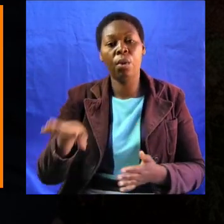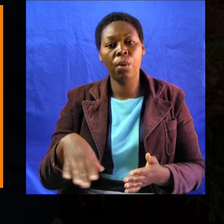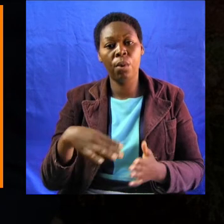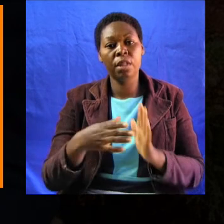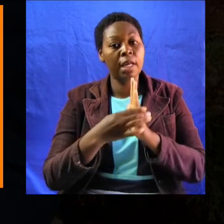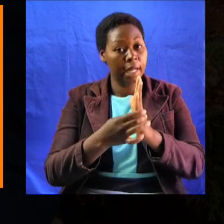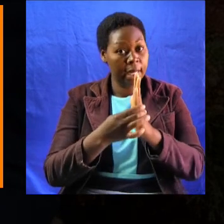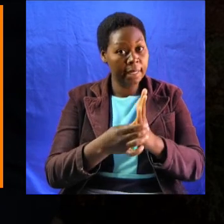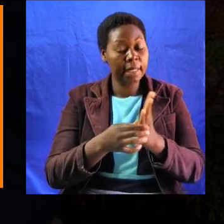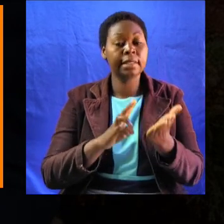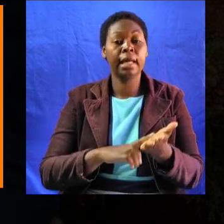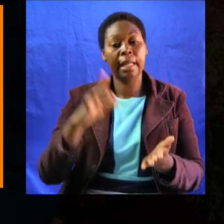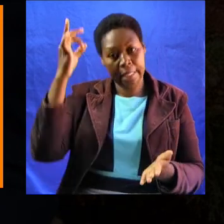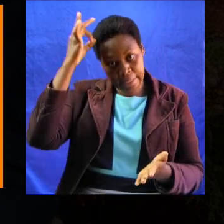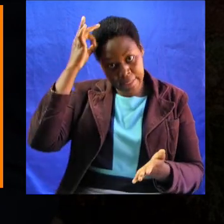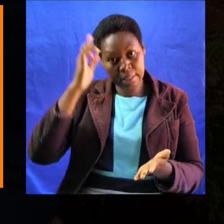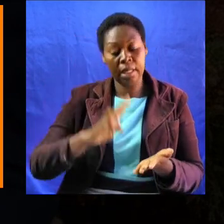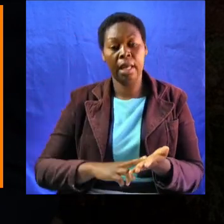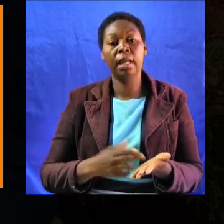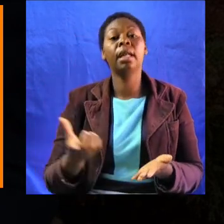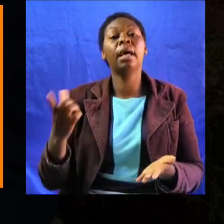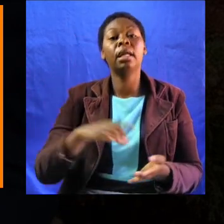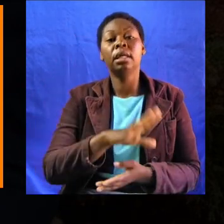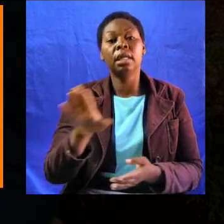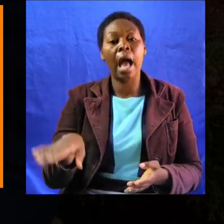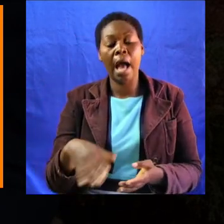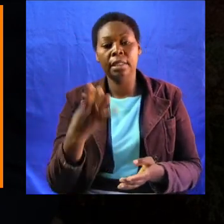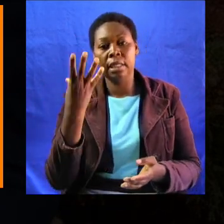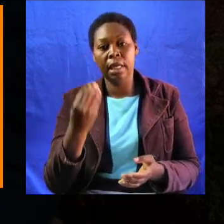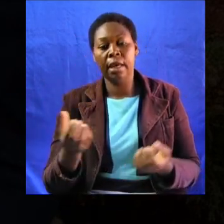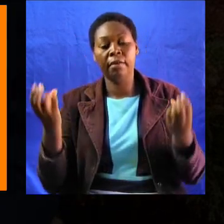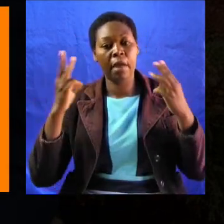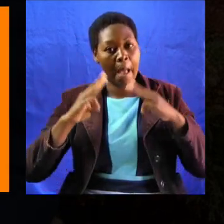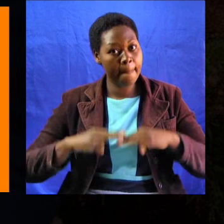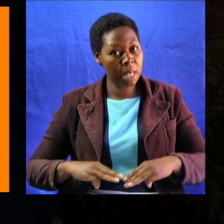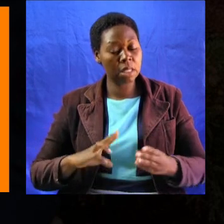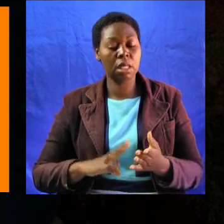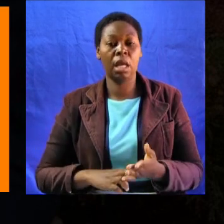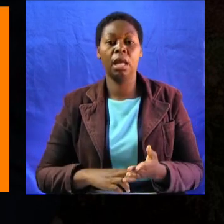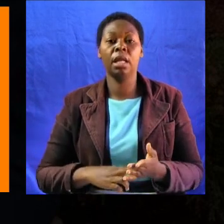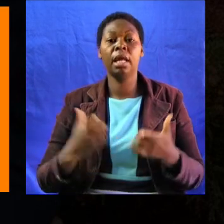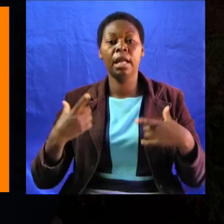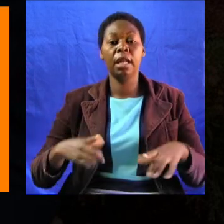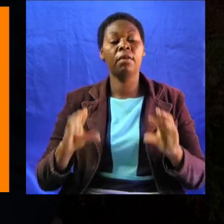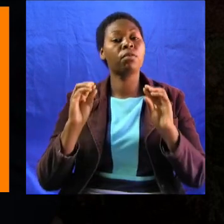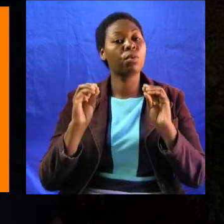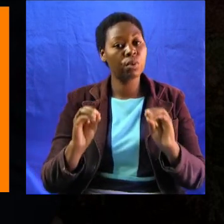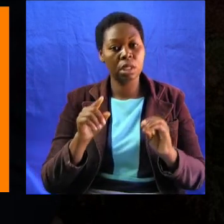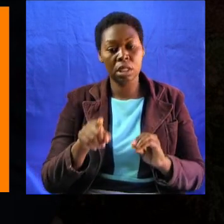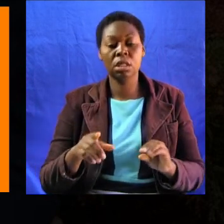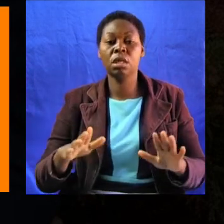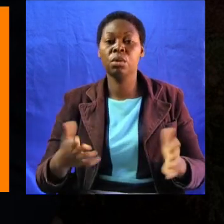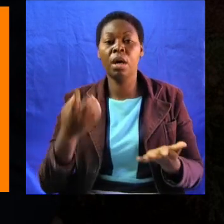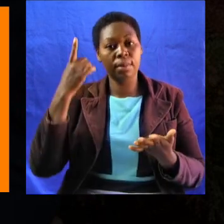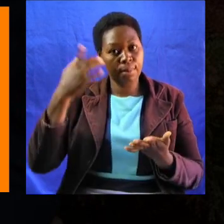tigare nerugare nokunyarara pakunabata Mwari kose nomugarire unokudzwa, ndizvo zvakanaka zvinofadza pamberi